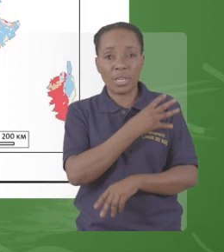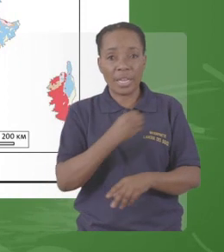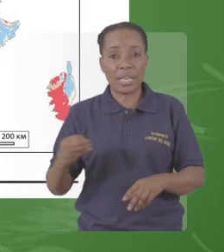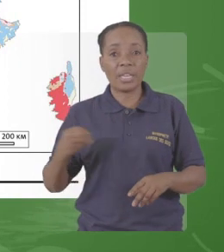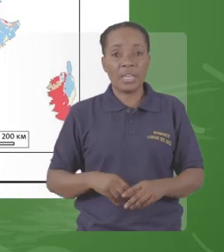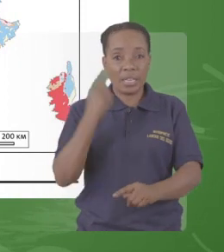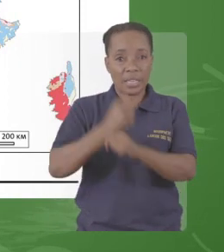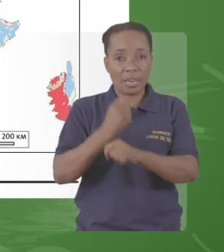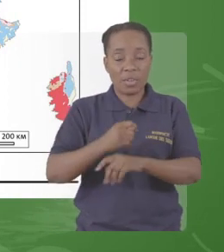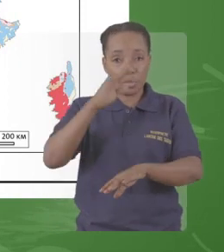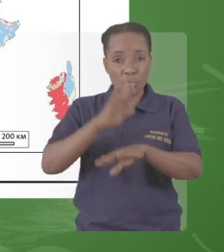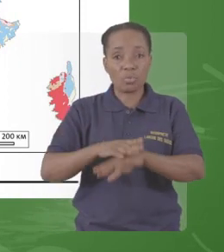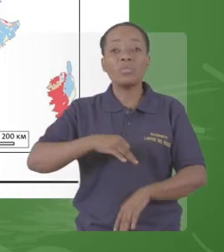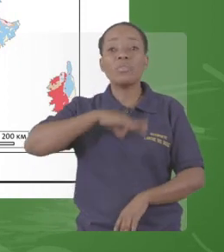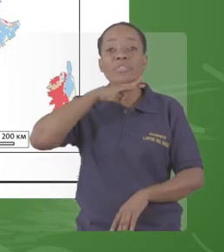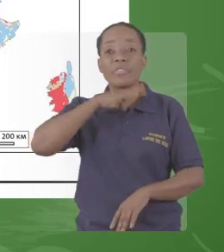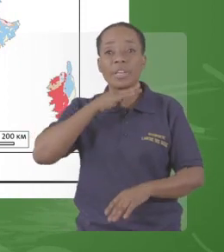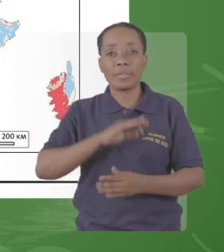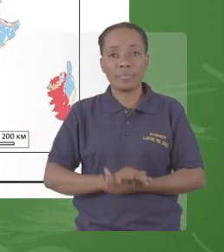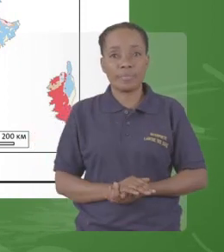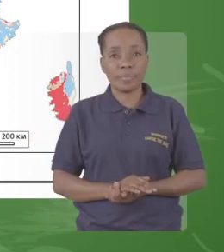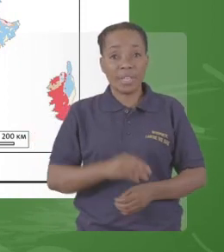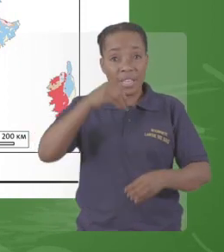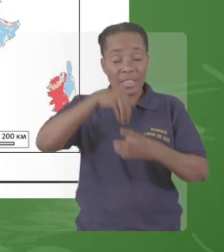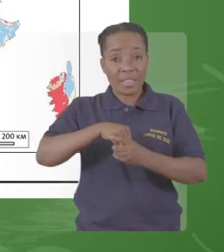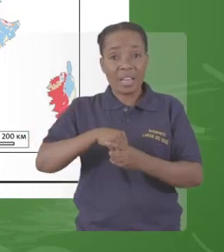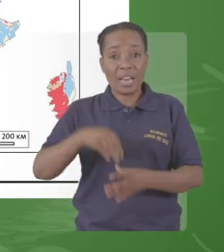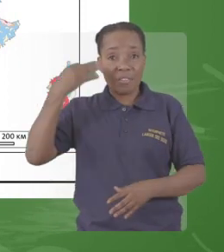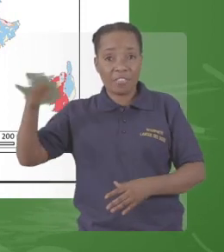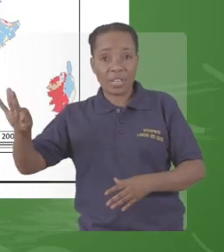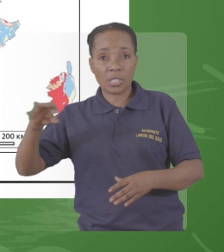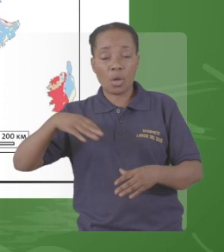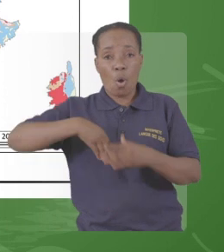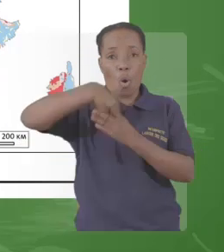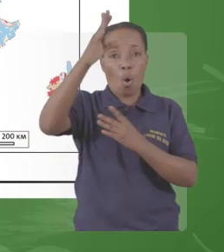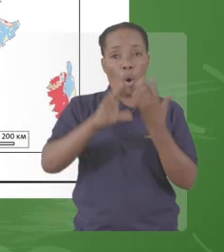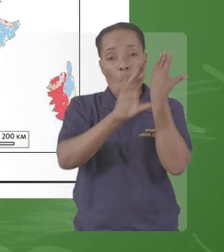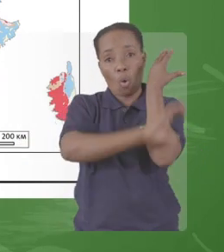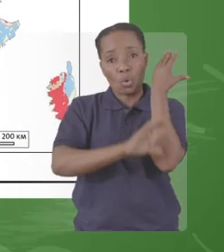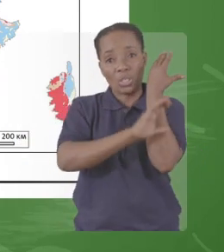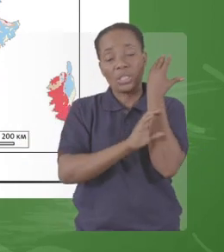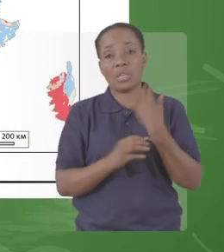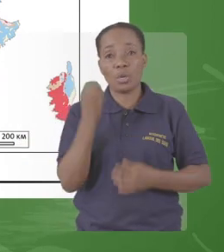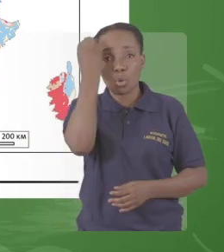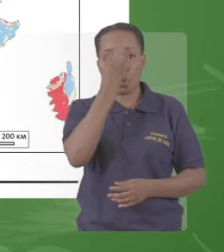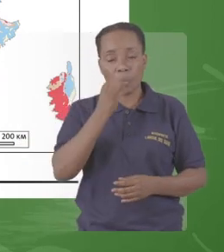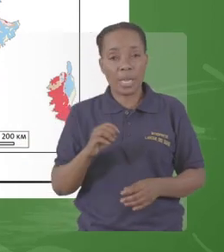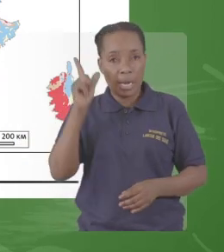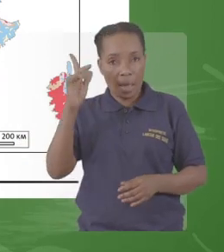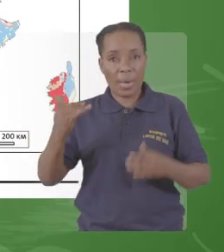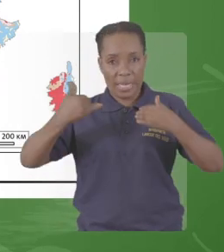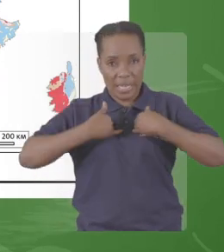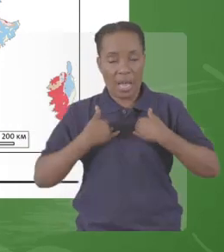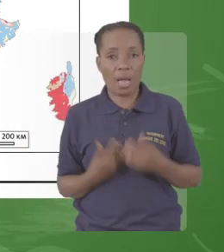Dans la France d'outre-mer, on retrouve des ressources en or,